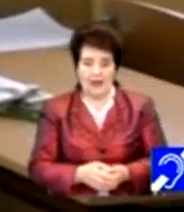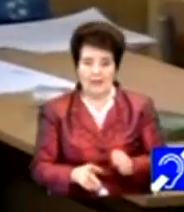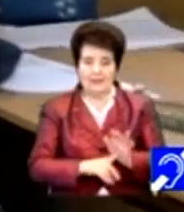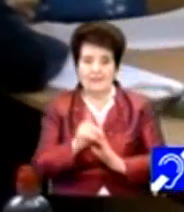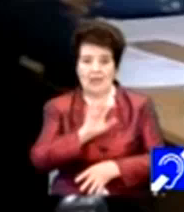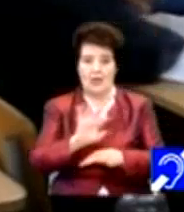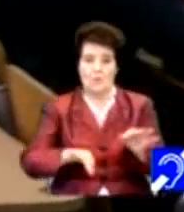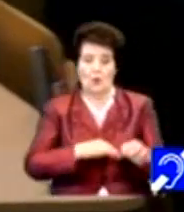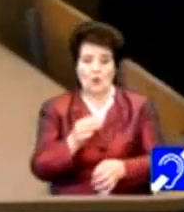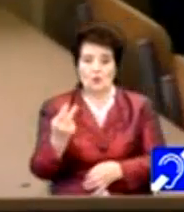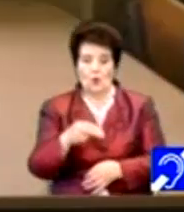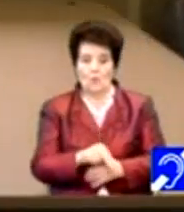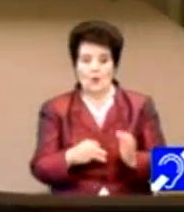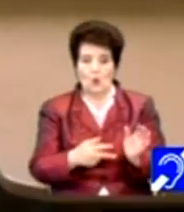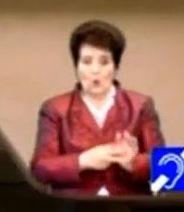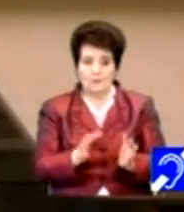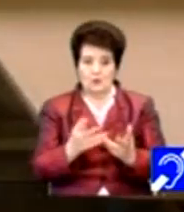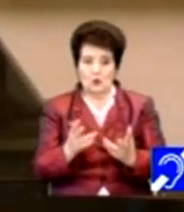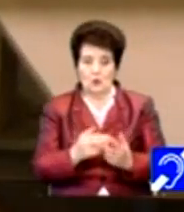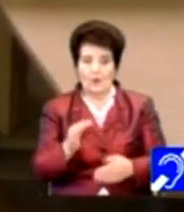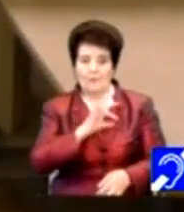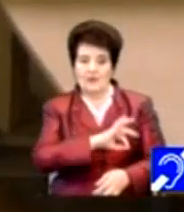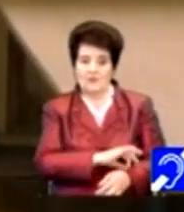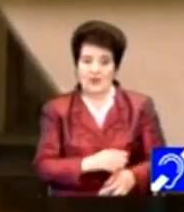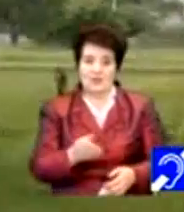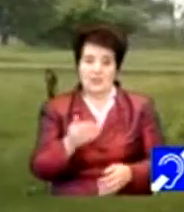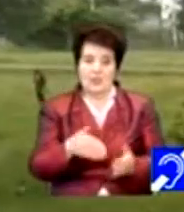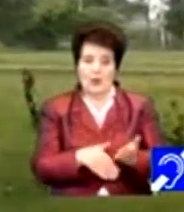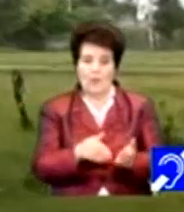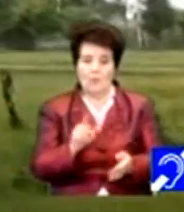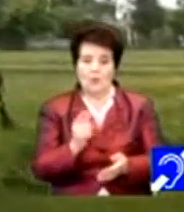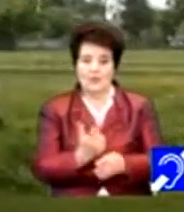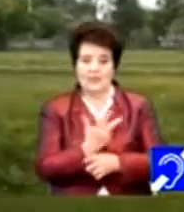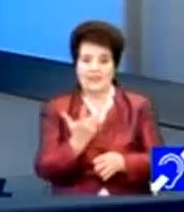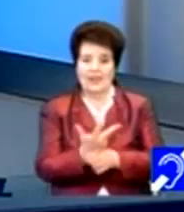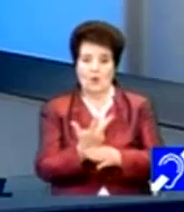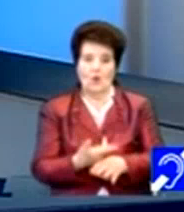lansarea proiectului, în anul 2018, numărul beneficiarilor de burse a crescut de 3 ori.